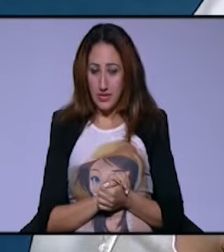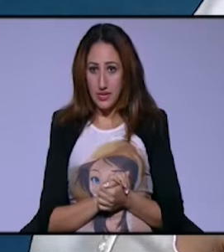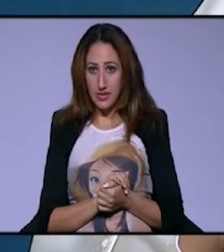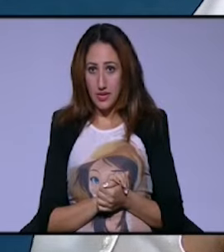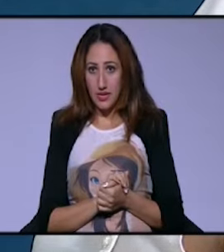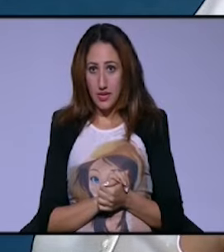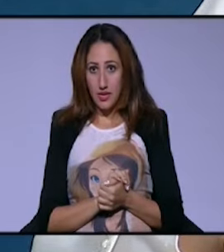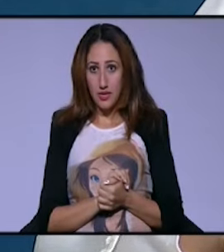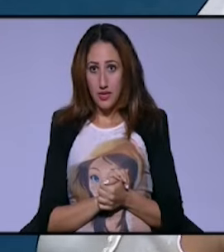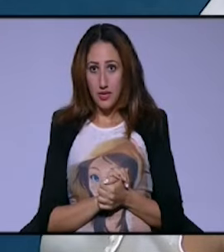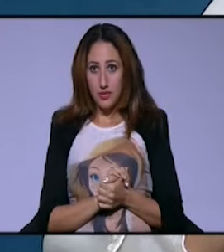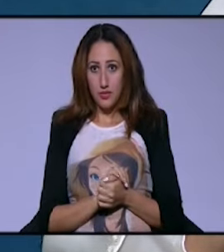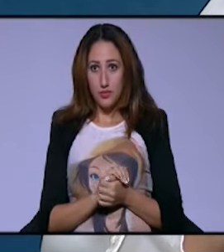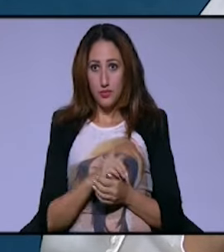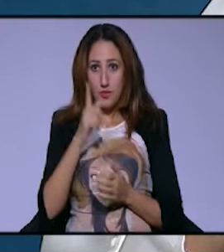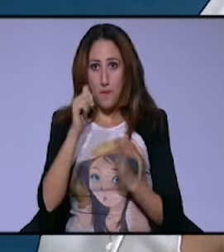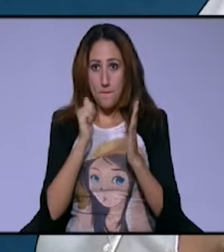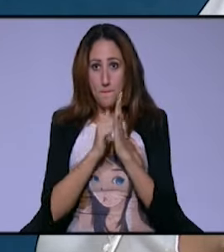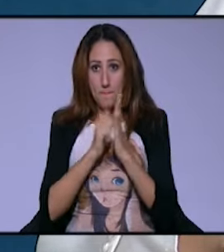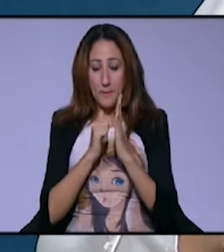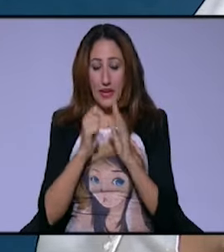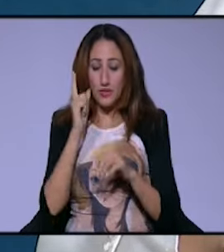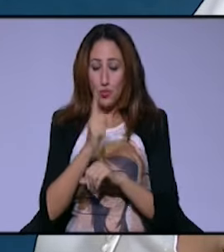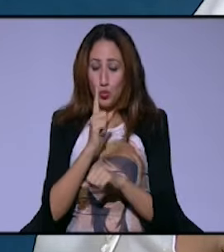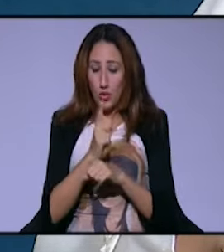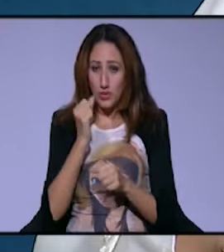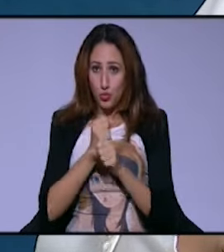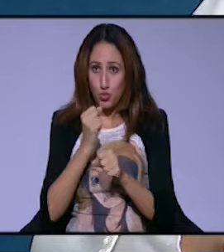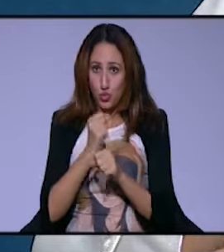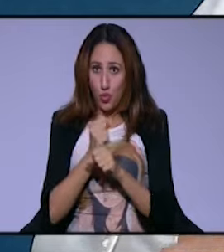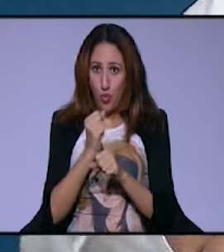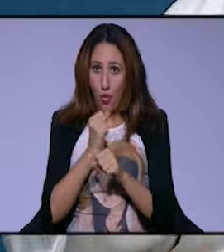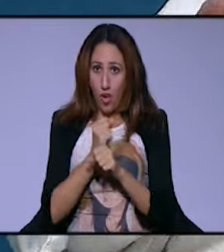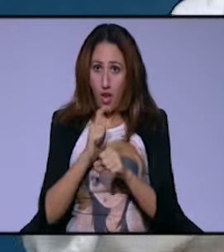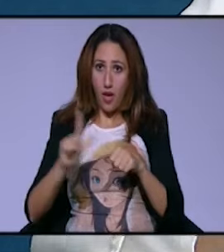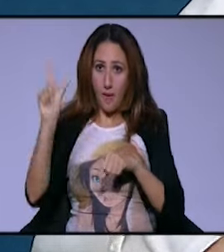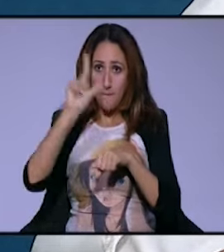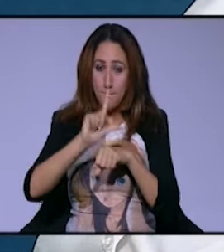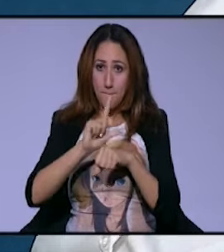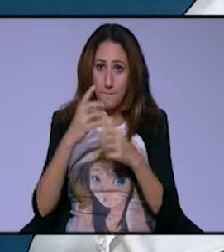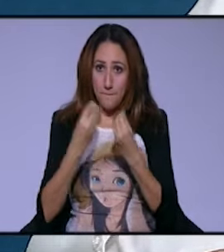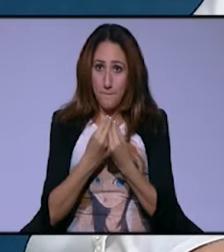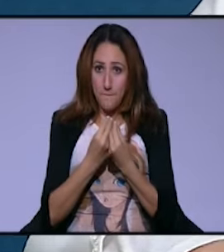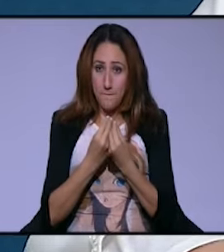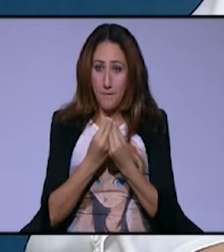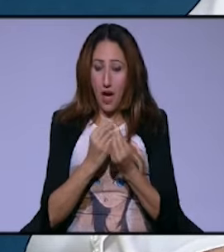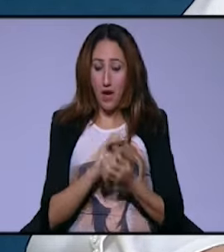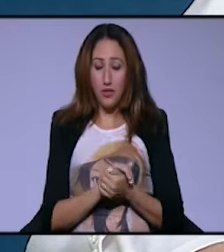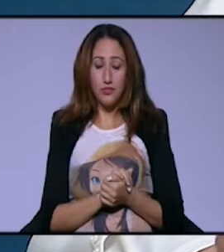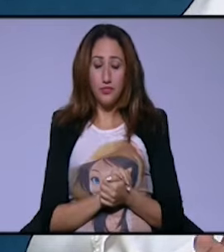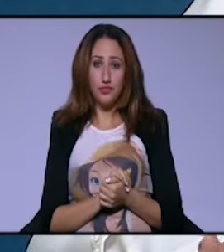من ضمن إعزازه وتقديره لأساتذته، كان الحقيقة فيه كده مكان كده زي ما بيقولوا إيه يعني